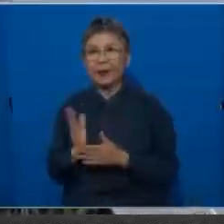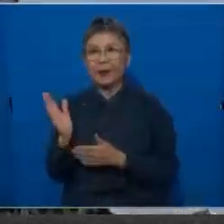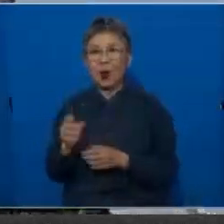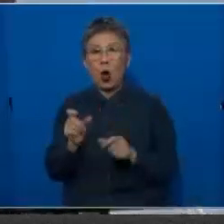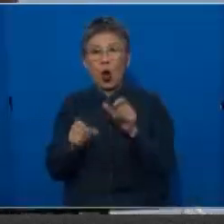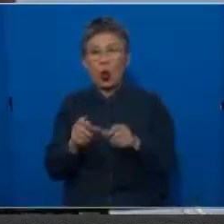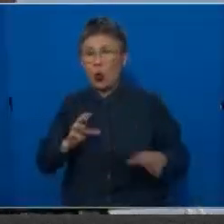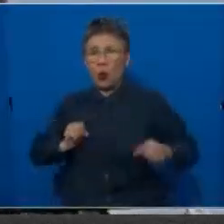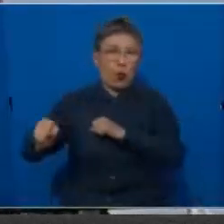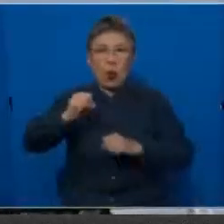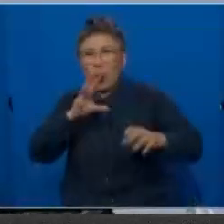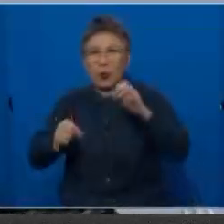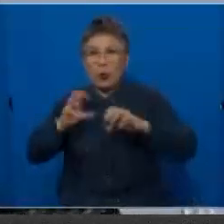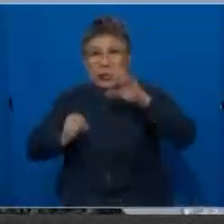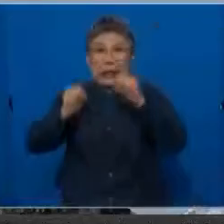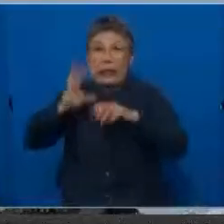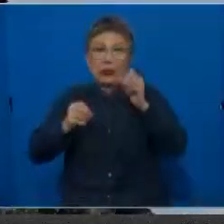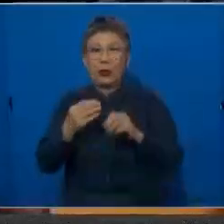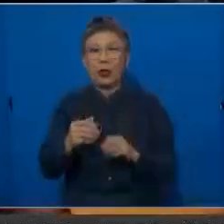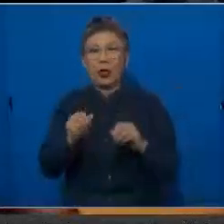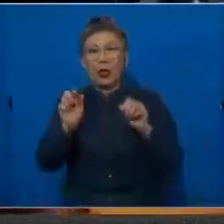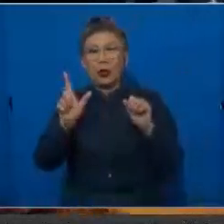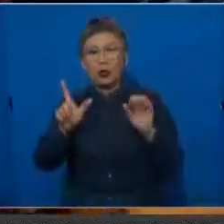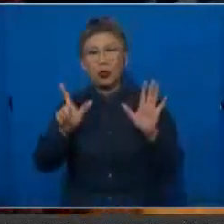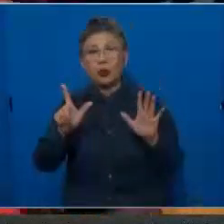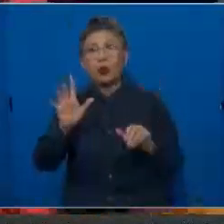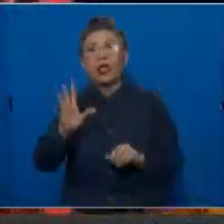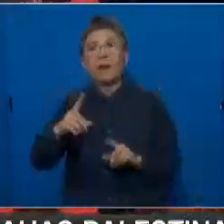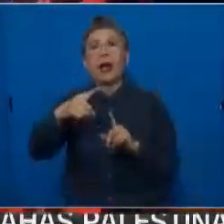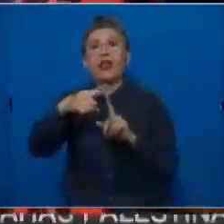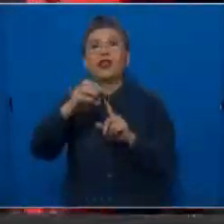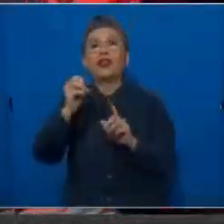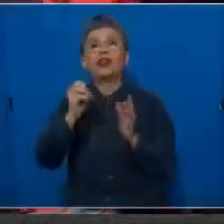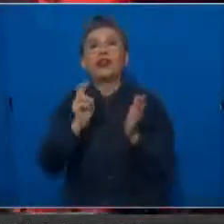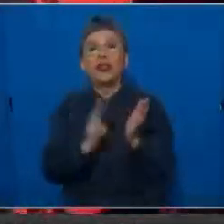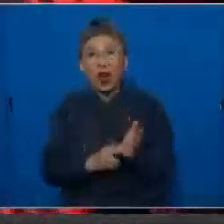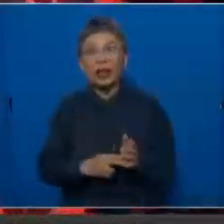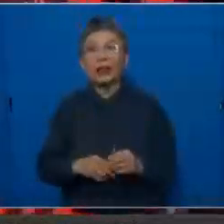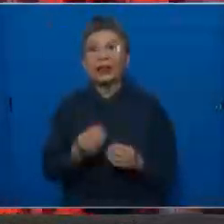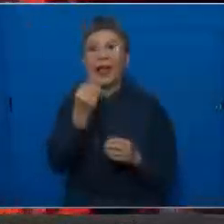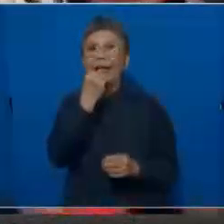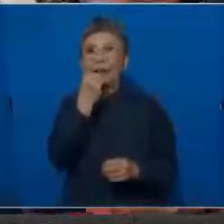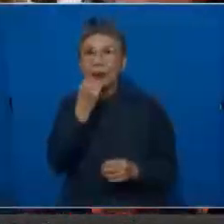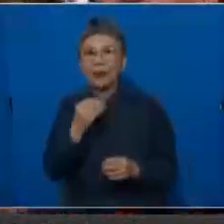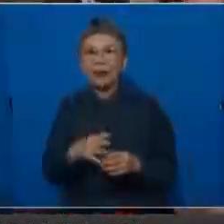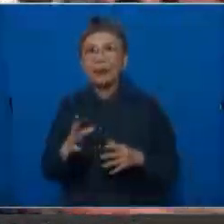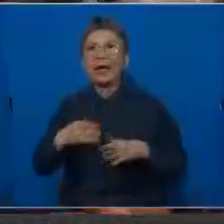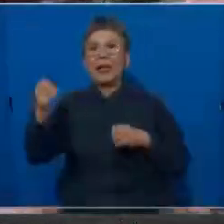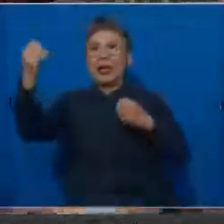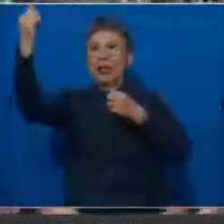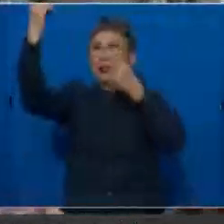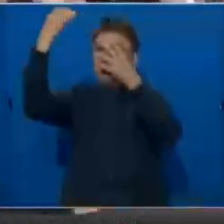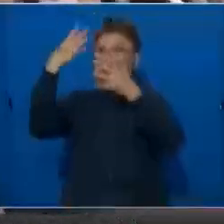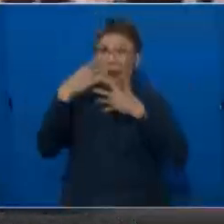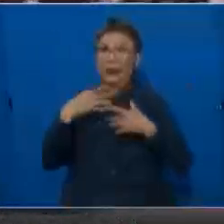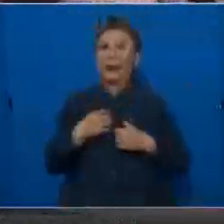Warga pun berdesakan untuk memanjat gunungan berisi 75 kuintal tempe ini karena percaya akan ada keberkahan bagi yang